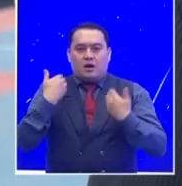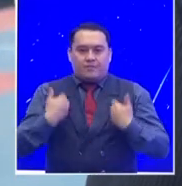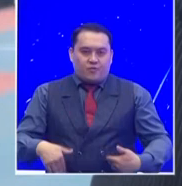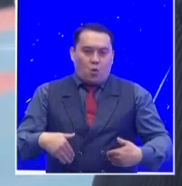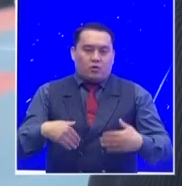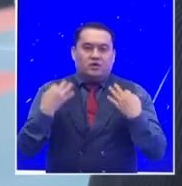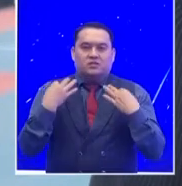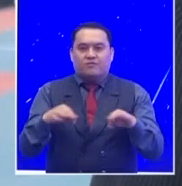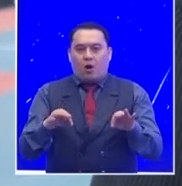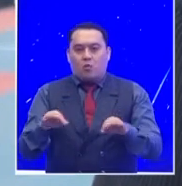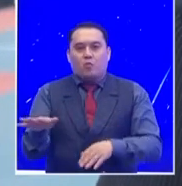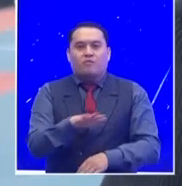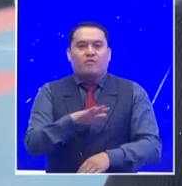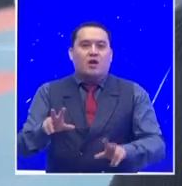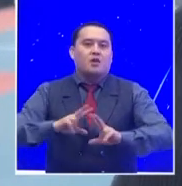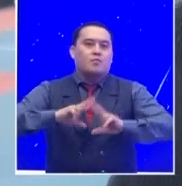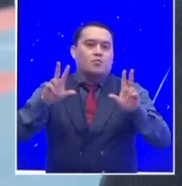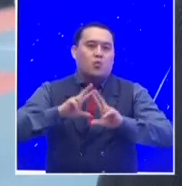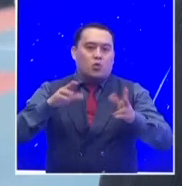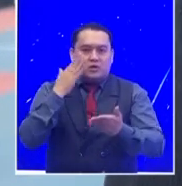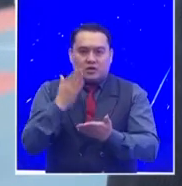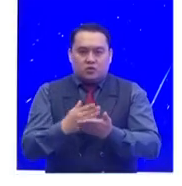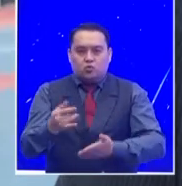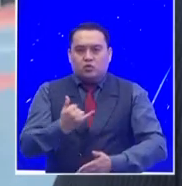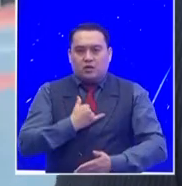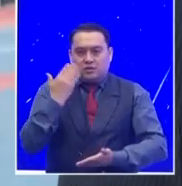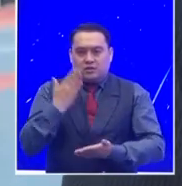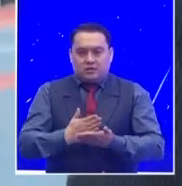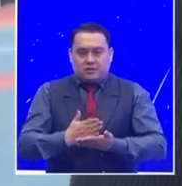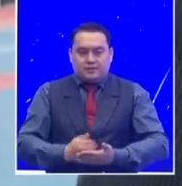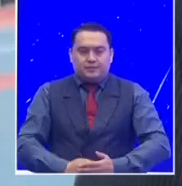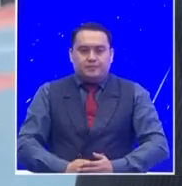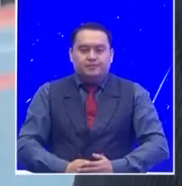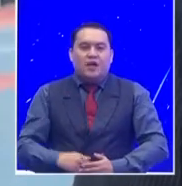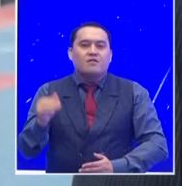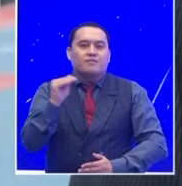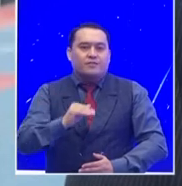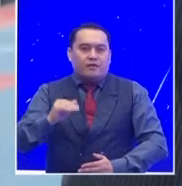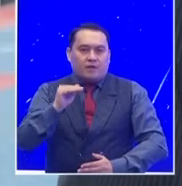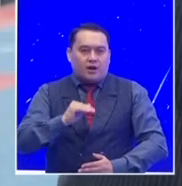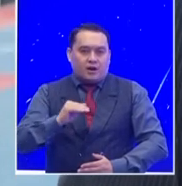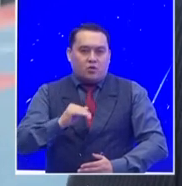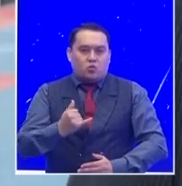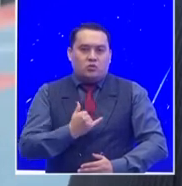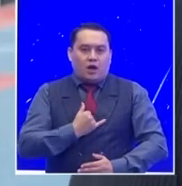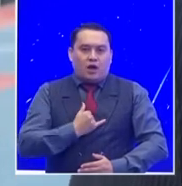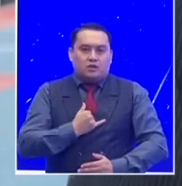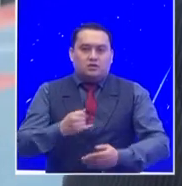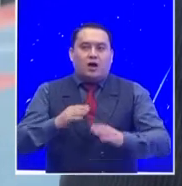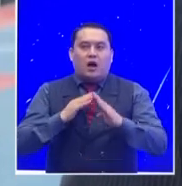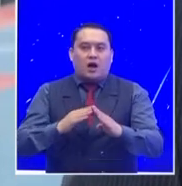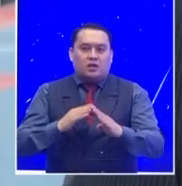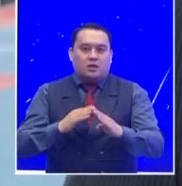самбо, волейбол. У нас есть девочки, призеры, чемпионы Казахстана. В феврале наши воспитанники отделения